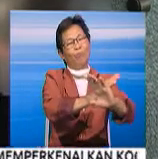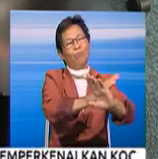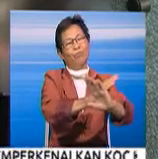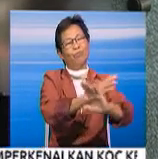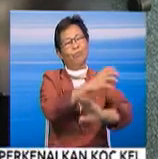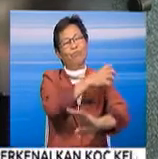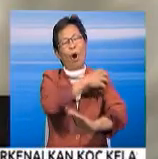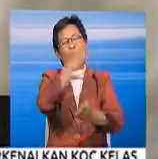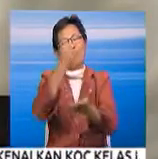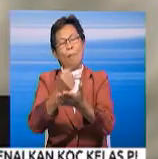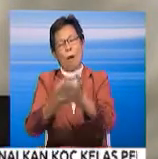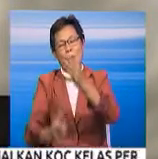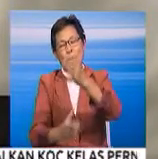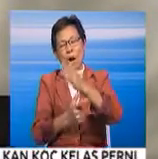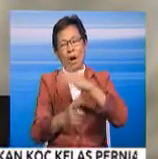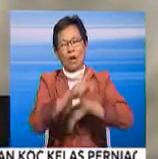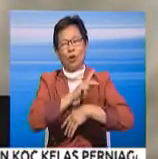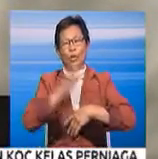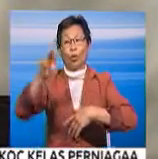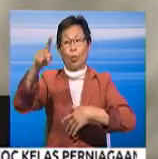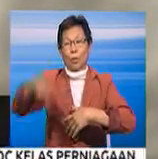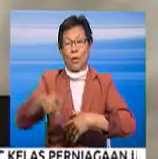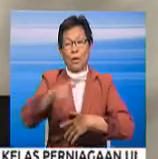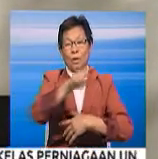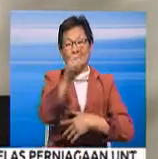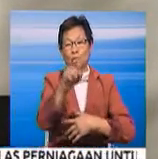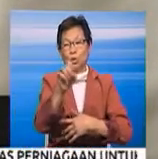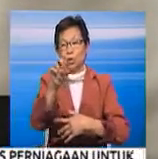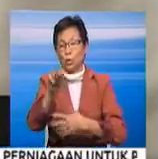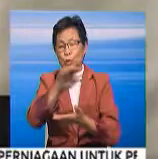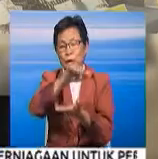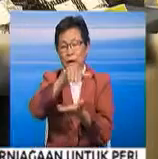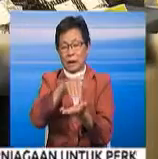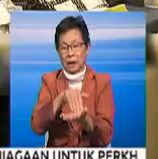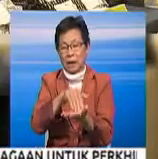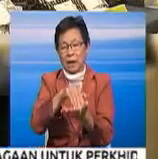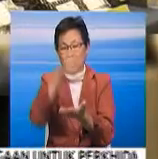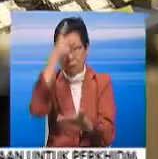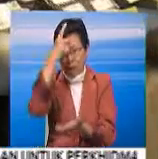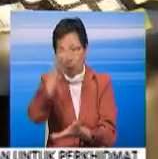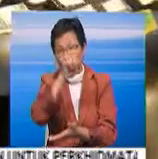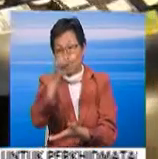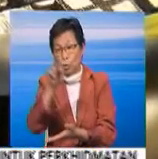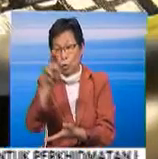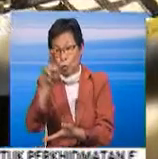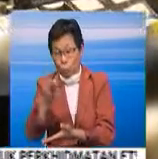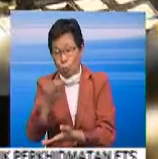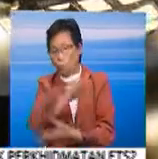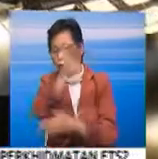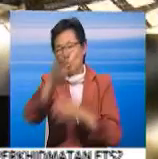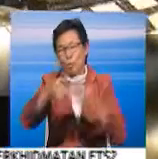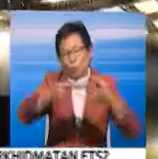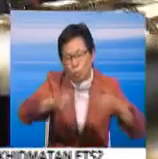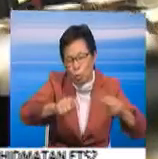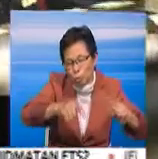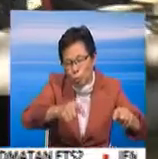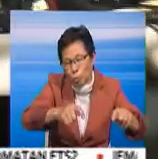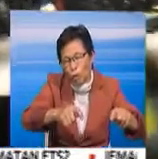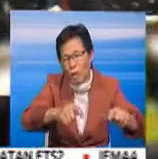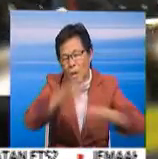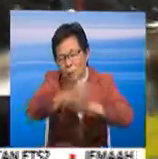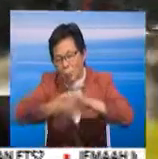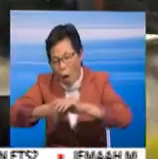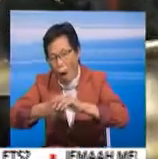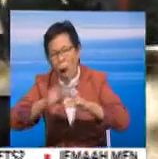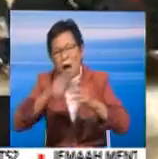kastam. Menurut penolong Ketua Pengarah Kastam Zon Tengah, Datuk Zulkarnain Muhammad Yusof, semua cubaan itu dilakukan pada tarikh